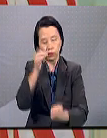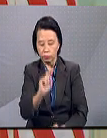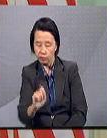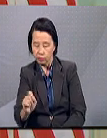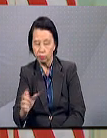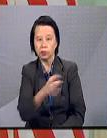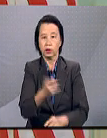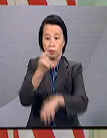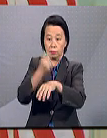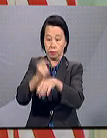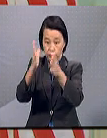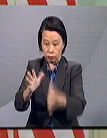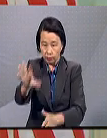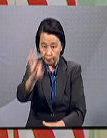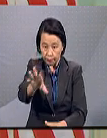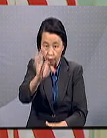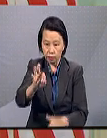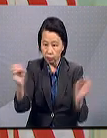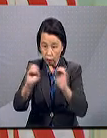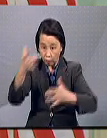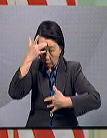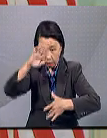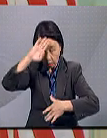Petugas yang dipilih tidak bergejala,